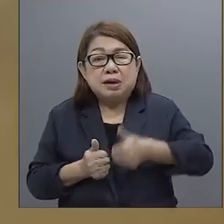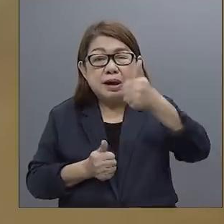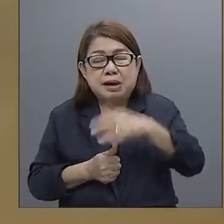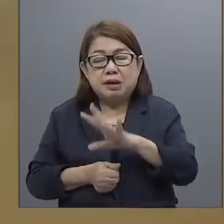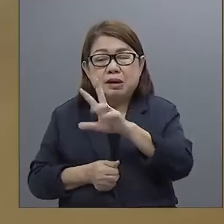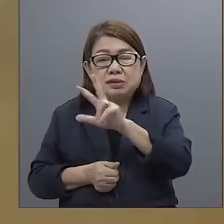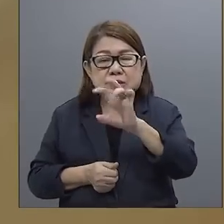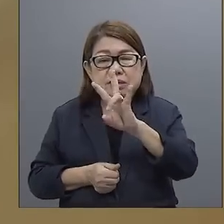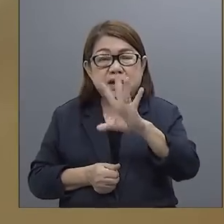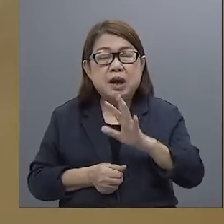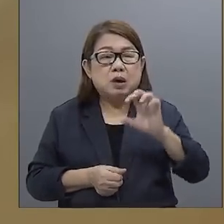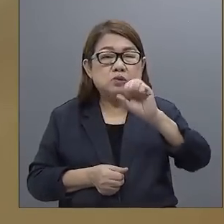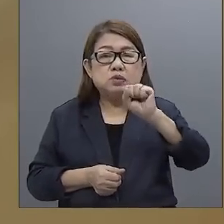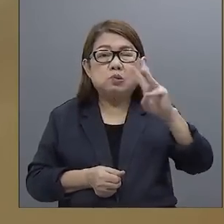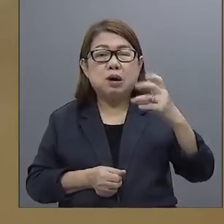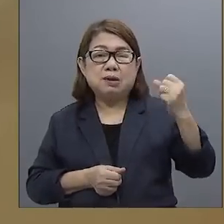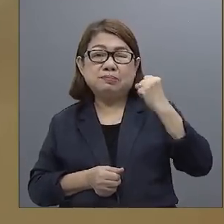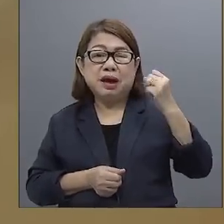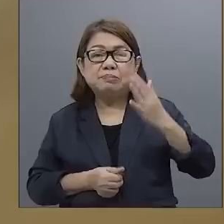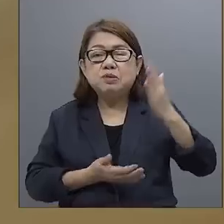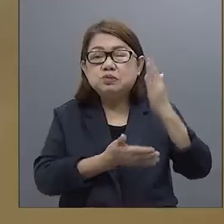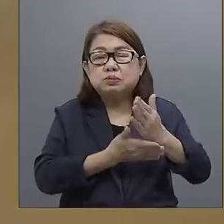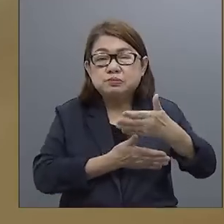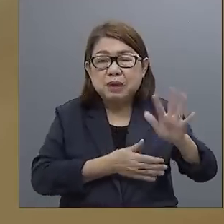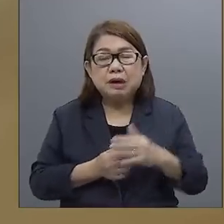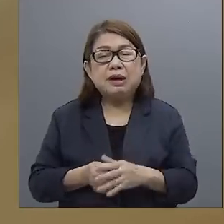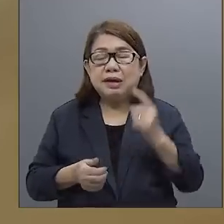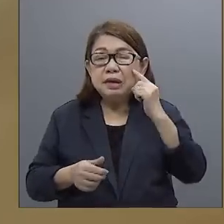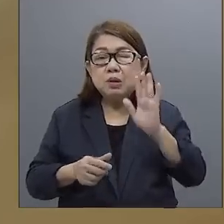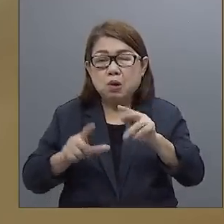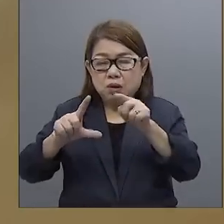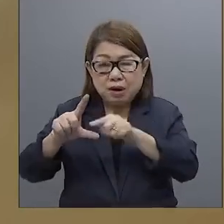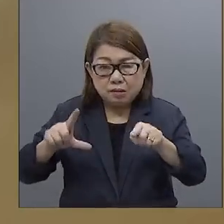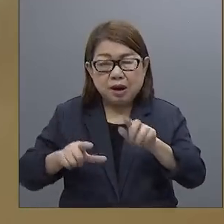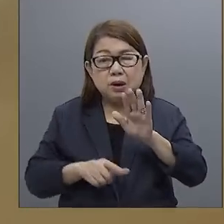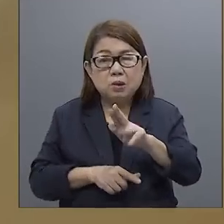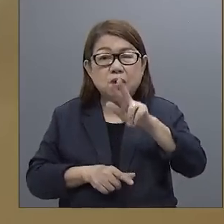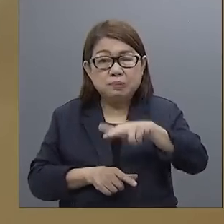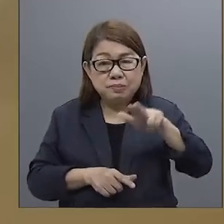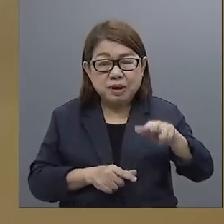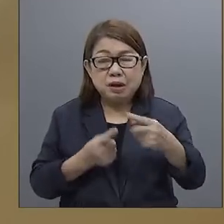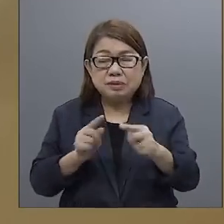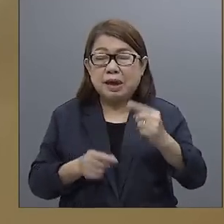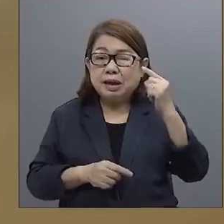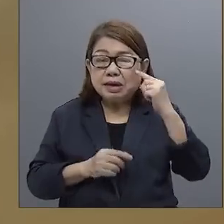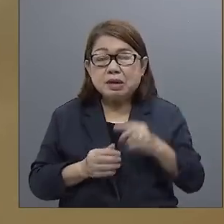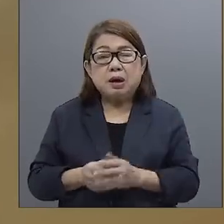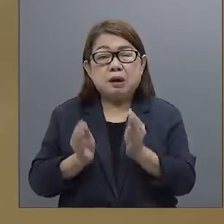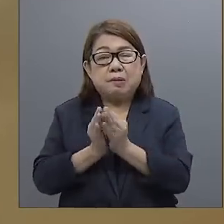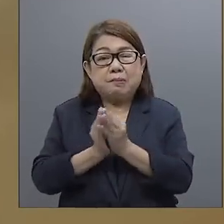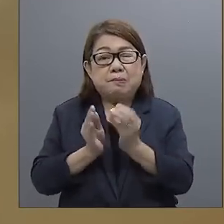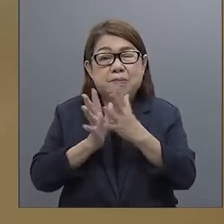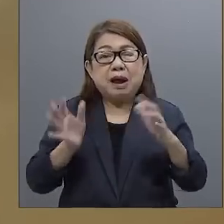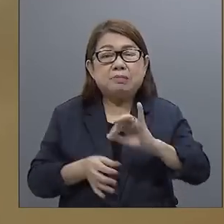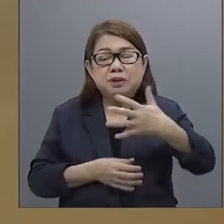งของเพื่อไทยและก้าวไกลที่ดีที่สุดในการร่วมรัฐบาลแต่ถ้ามองในมุมกลับกันเสียงที่มากเกินควรก็อาจจะเป็นเผด็จการ